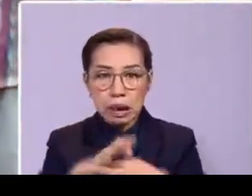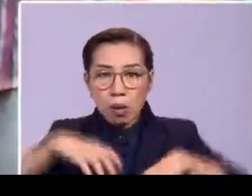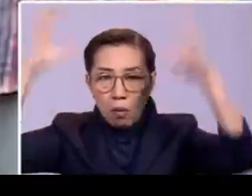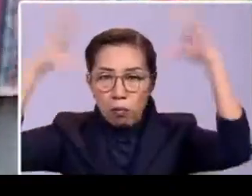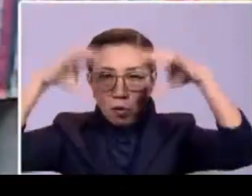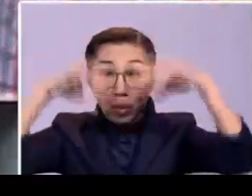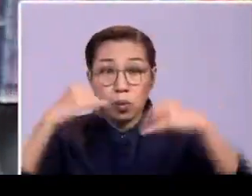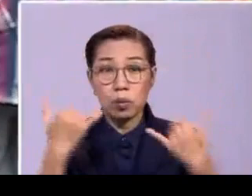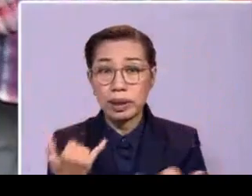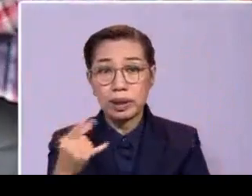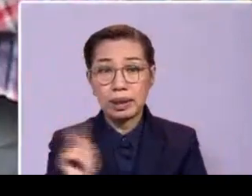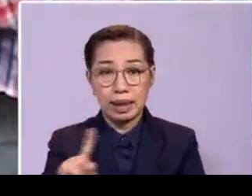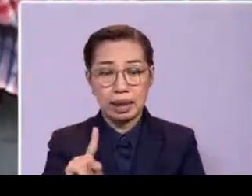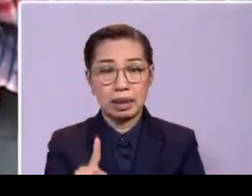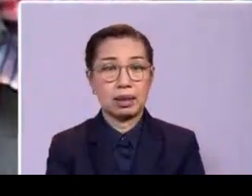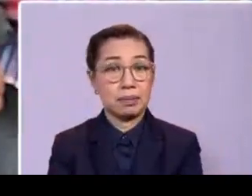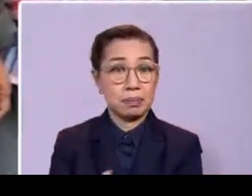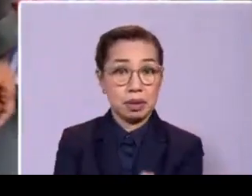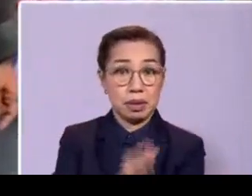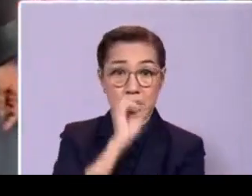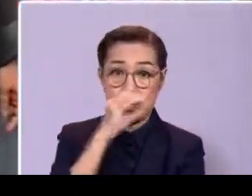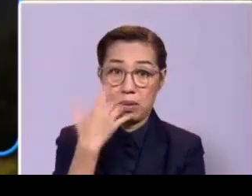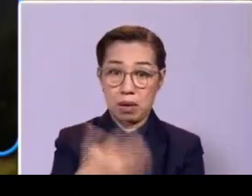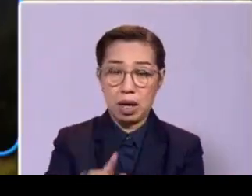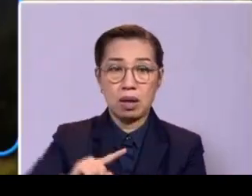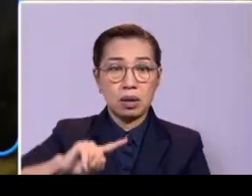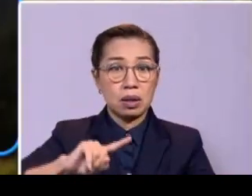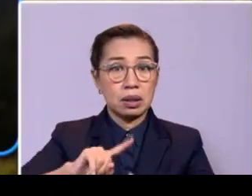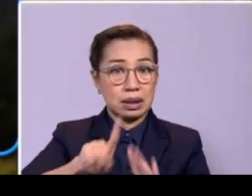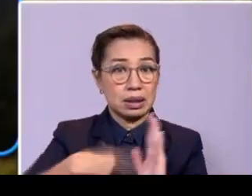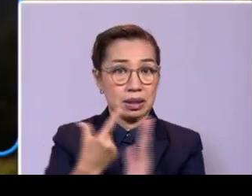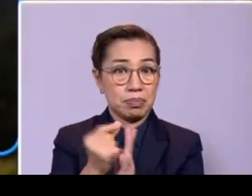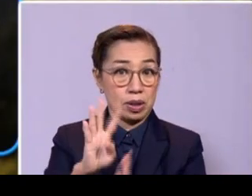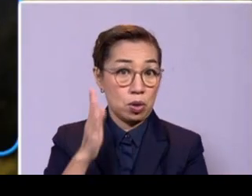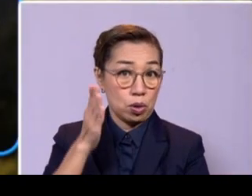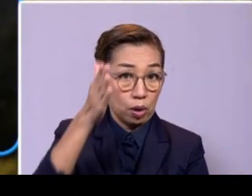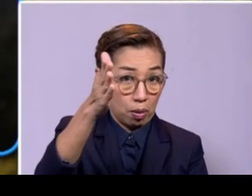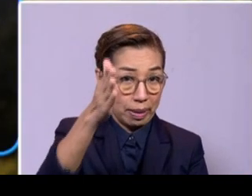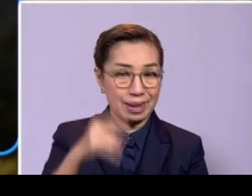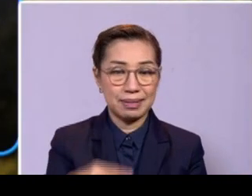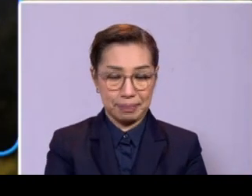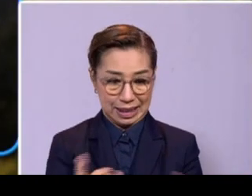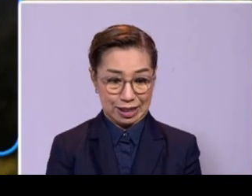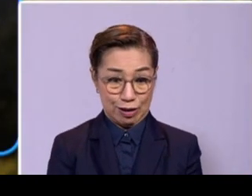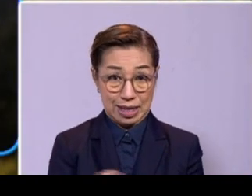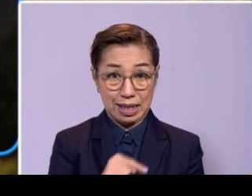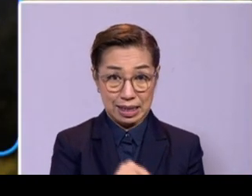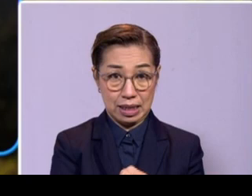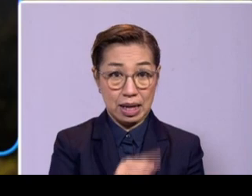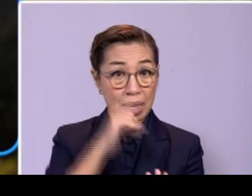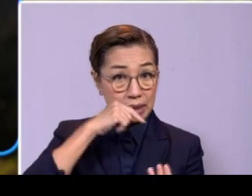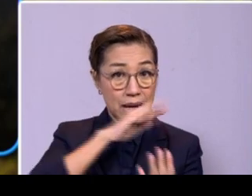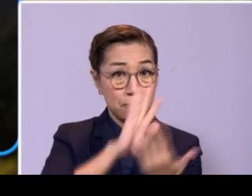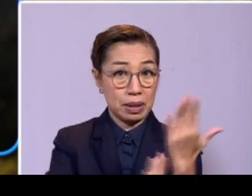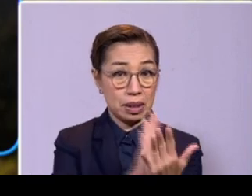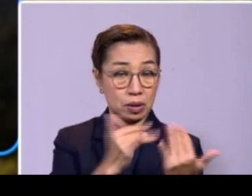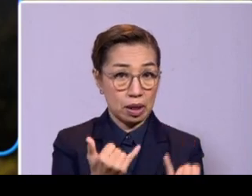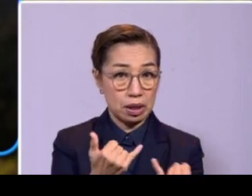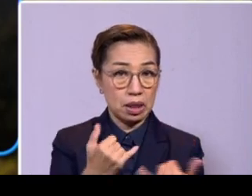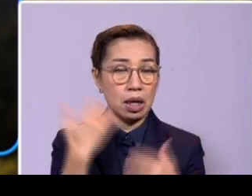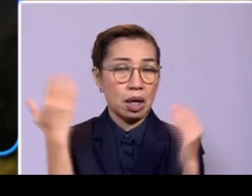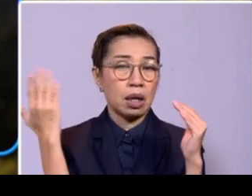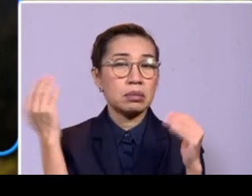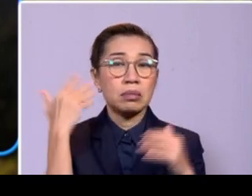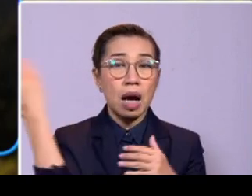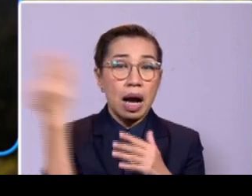นวันนี้กันหน่อยนะครับอย่างที่เราได้บอกไปว่า24ชั่วโมงข้างหน้านะครับณตอนนี้เนี่ยประเทศไทยของเรามันมีความกดอากาศสู